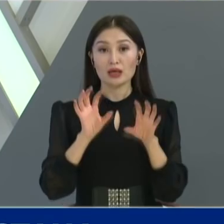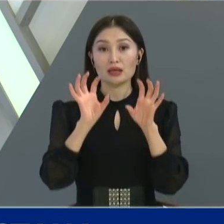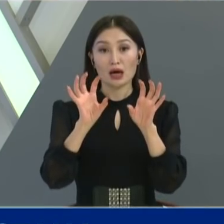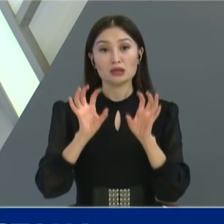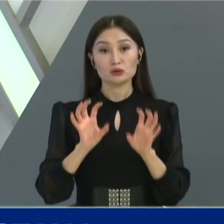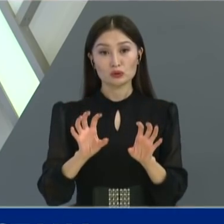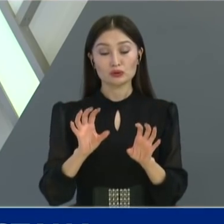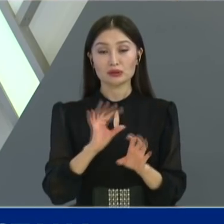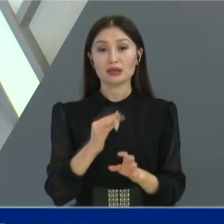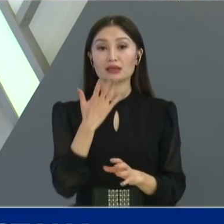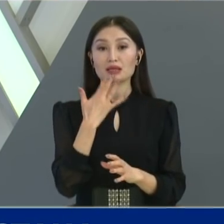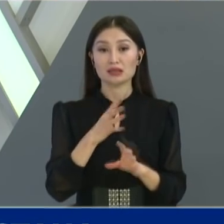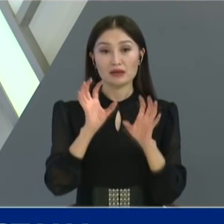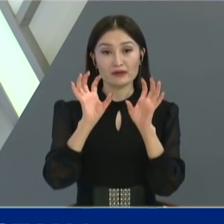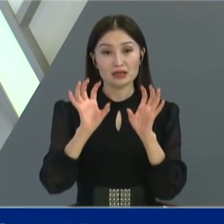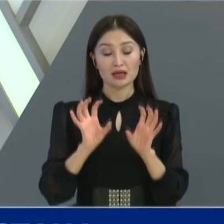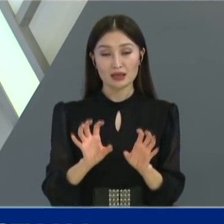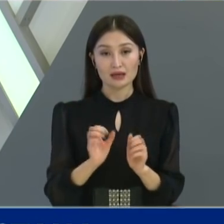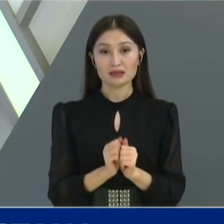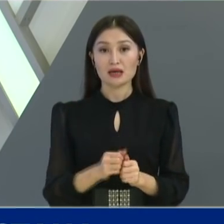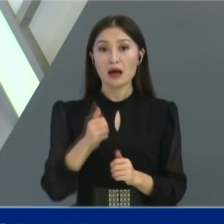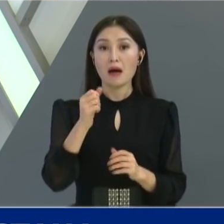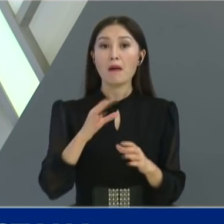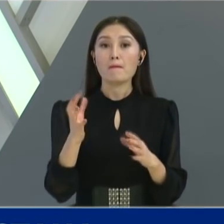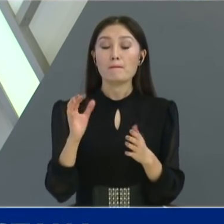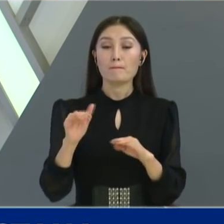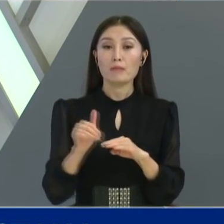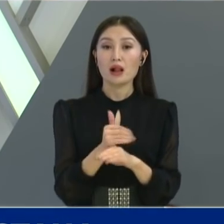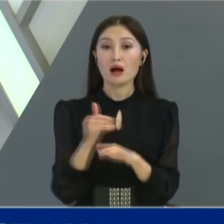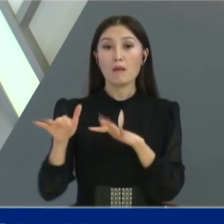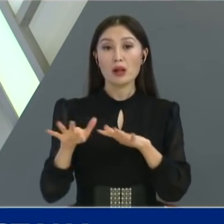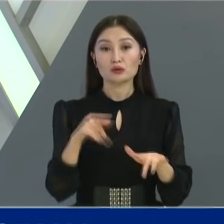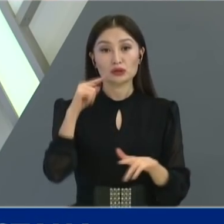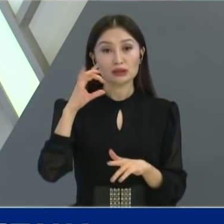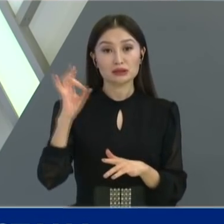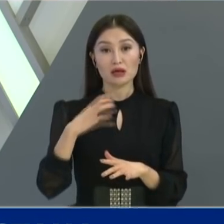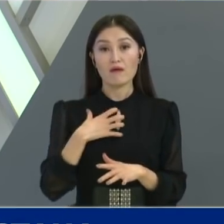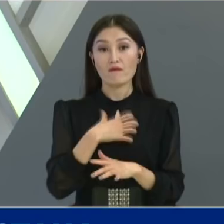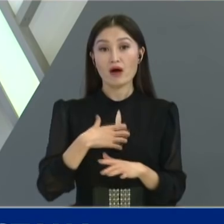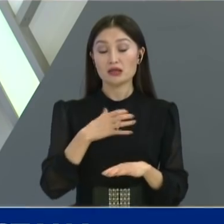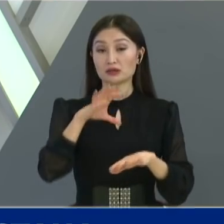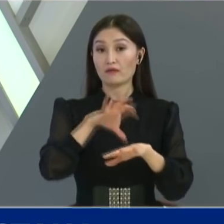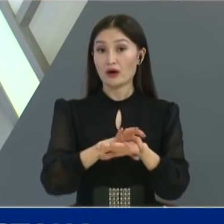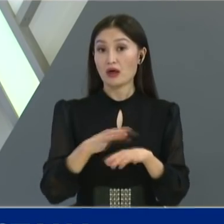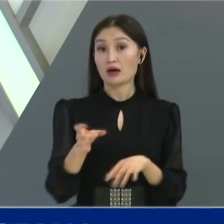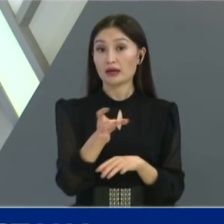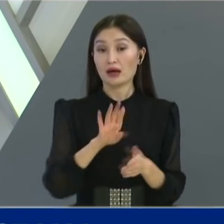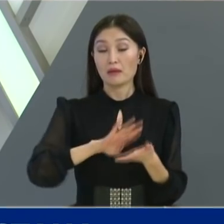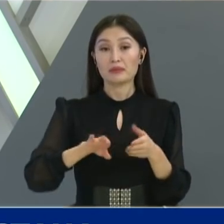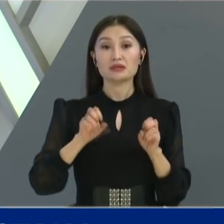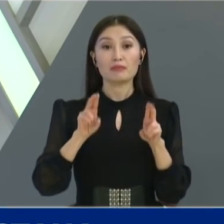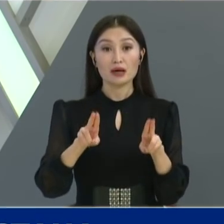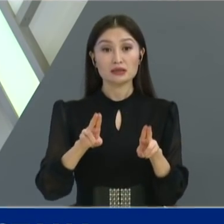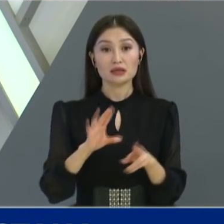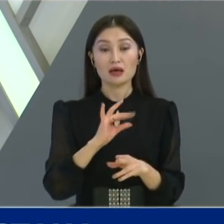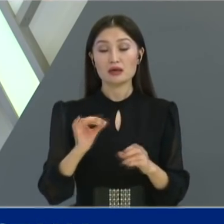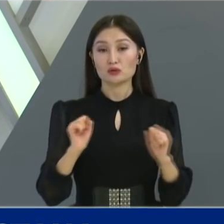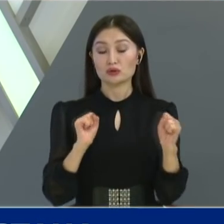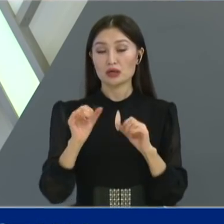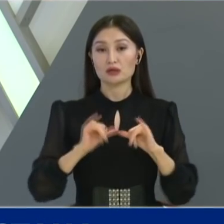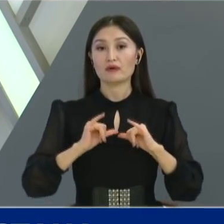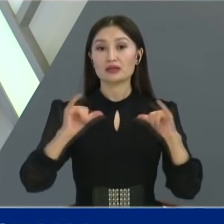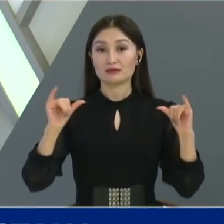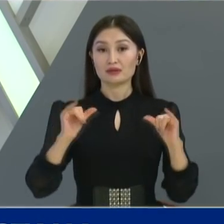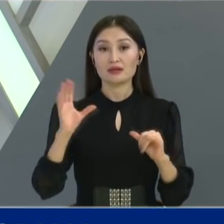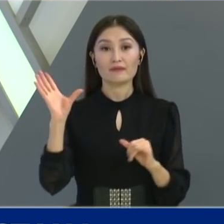Конституции и национального законодательства. Благополучие Кыргызстана является важным фактором региональной безопасности и устойчивого